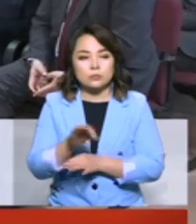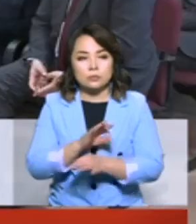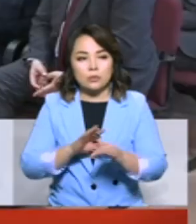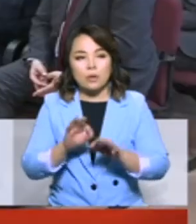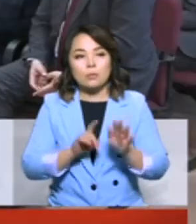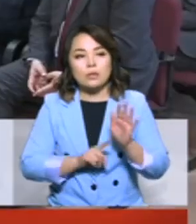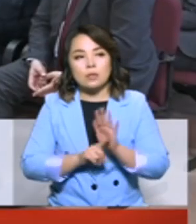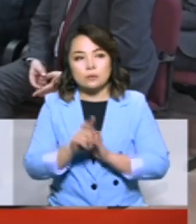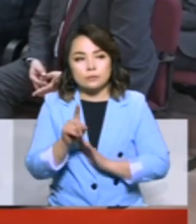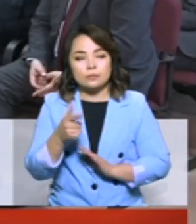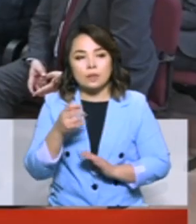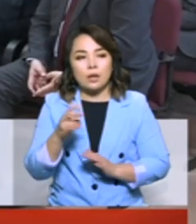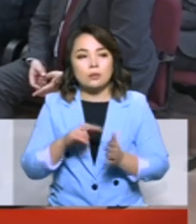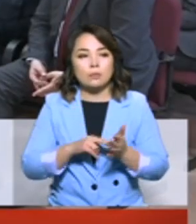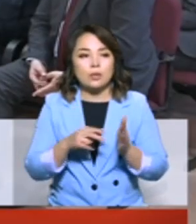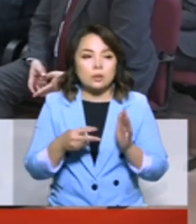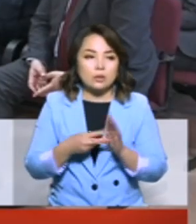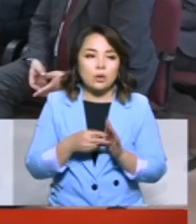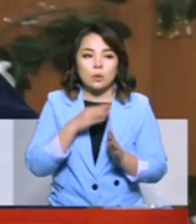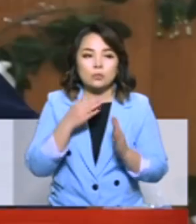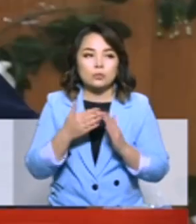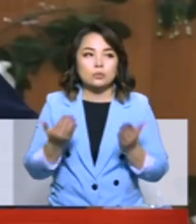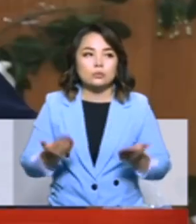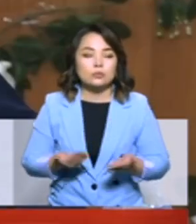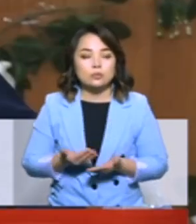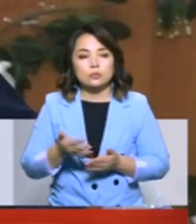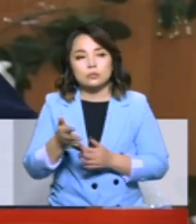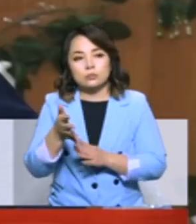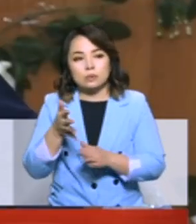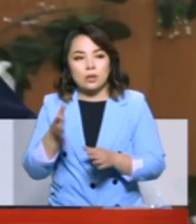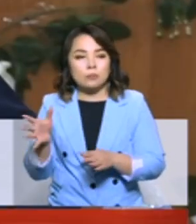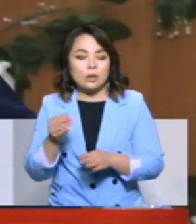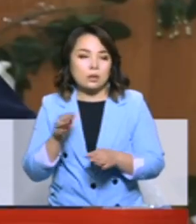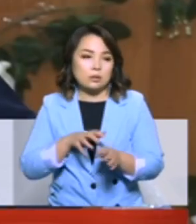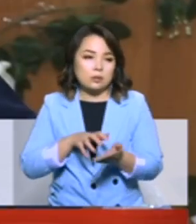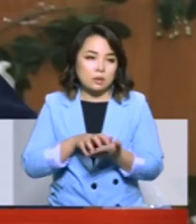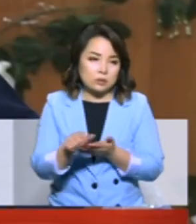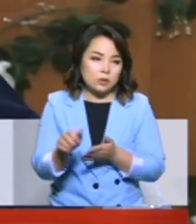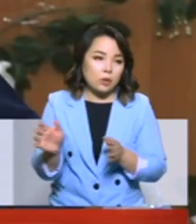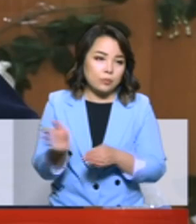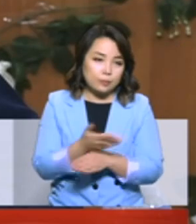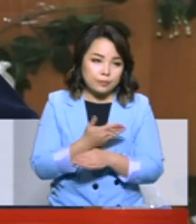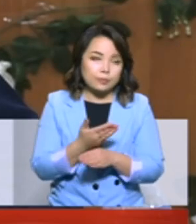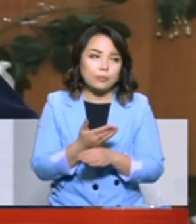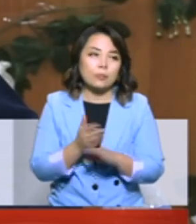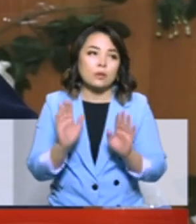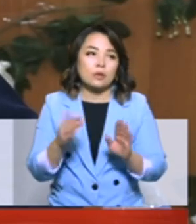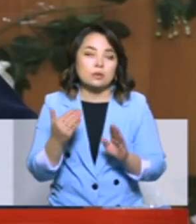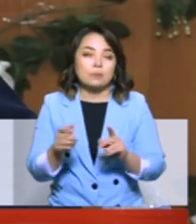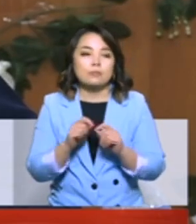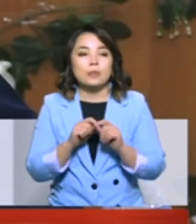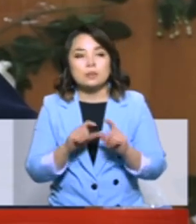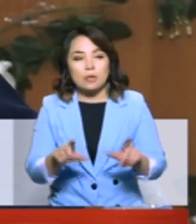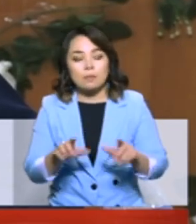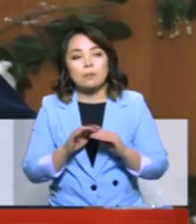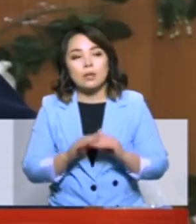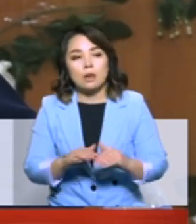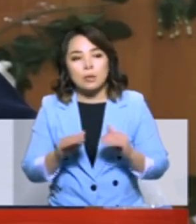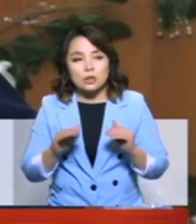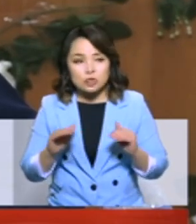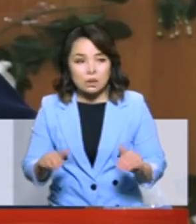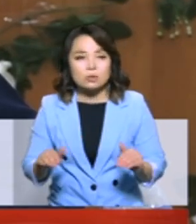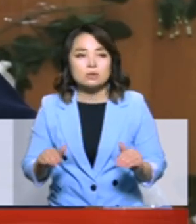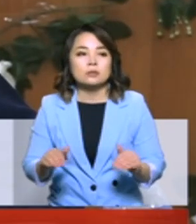кіріскен. Генпланнан мынау көп қабатты этаж үйлер дегенді алып тастап, орнына тек қана мына мектеп, балабақша және